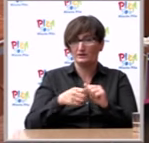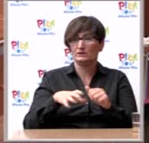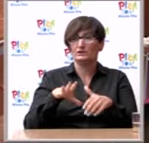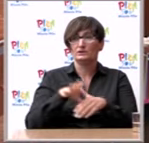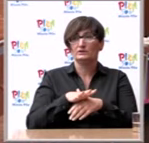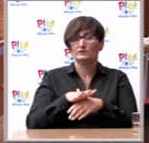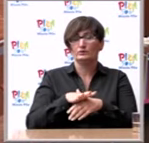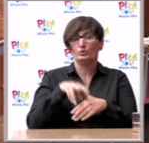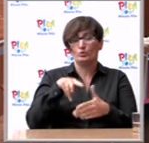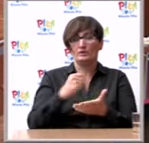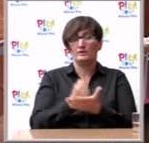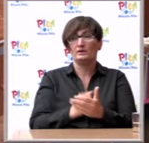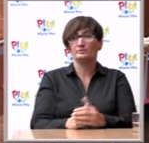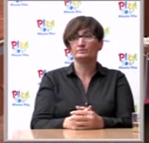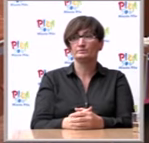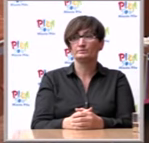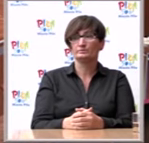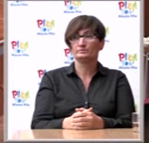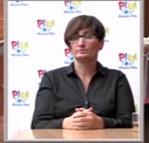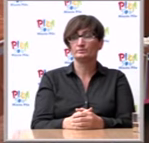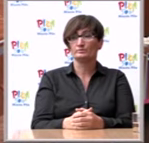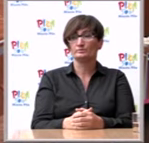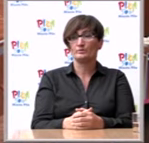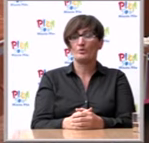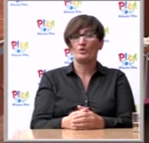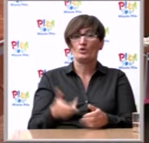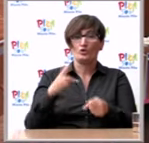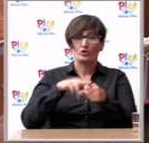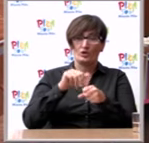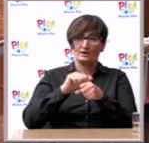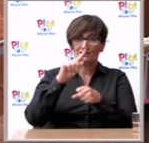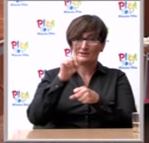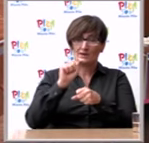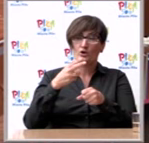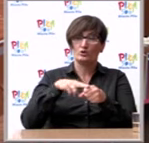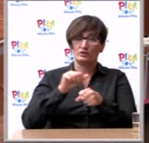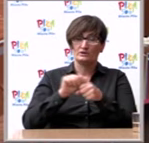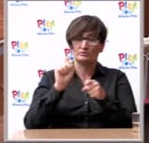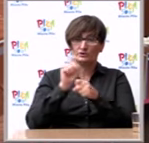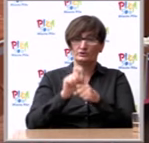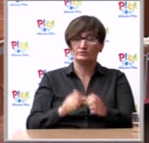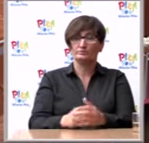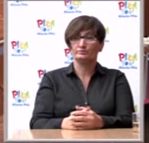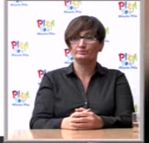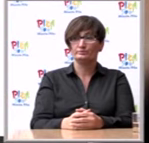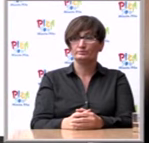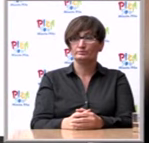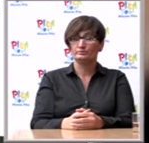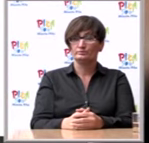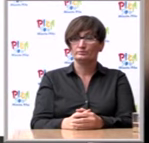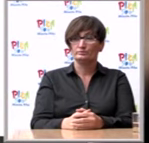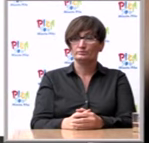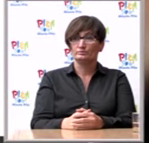podniesienie ręki, naciśnięcie przycisku. Dziękuję. Kto jest przeciw? Dziękuję. Kto się wstrzymał? Dziękuję.